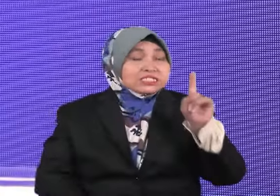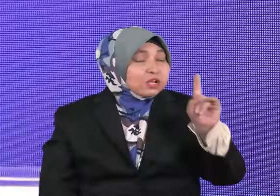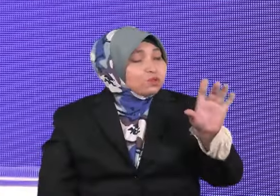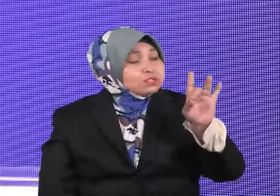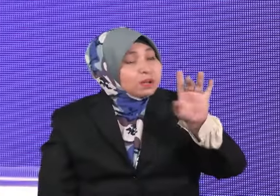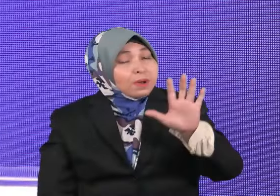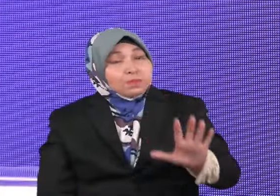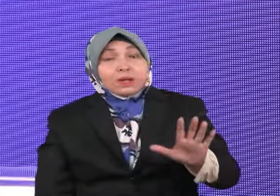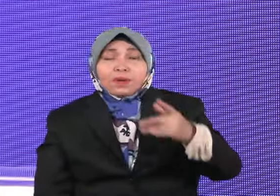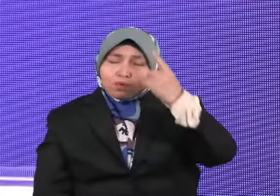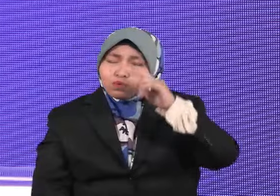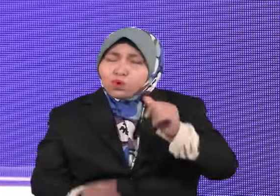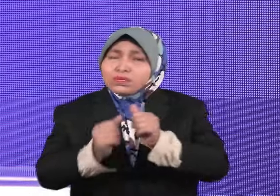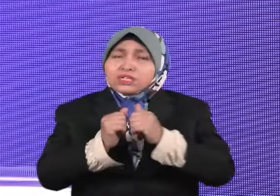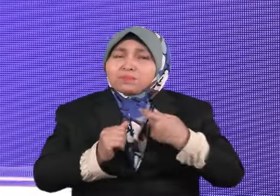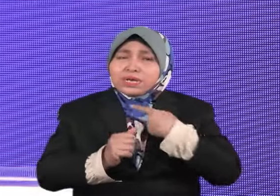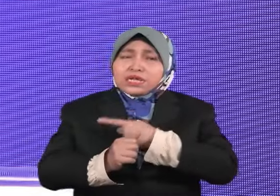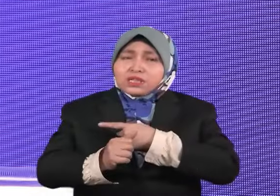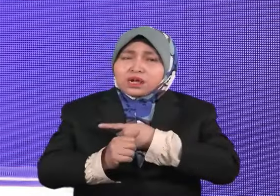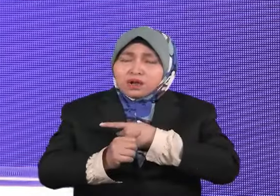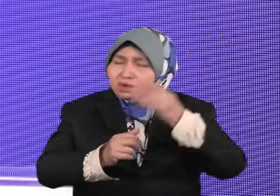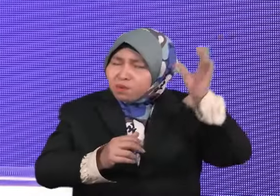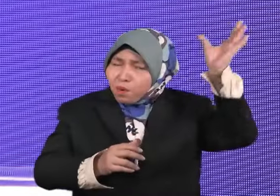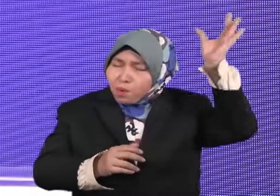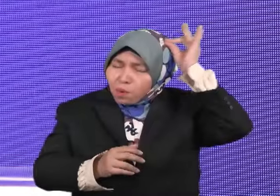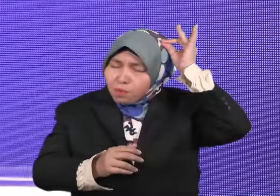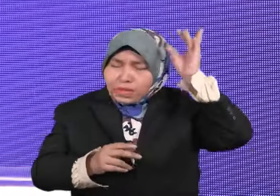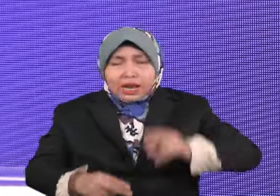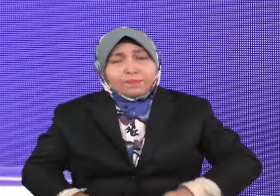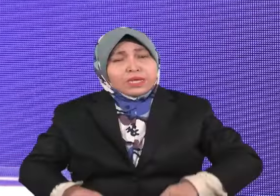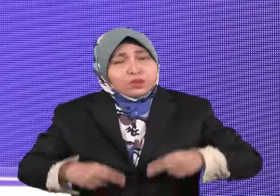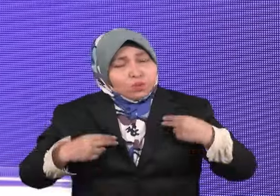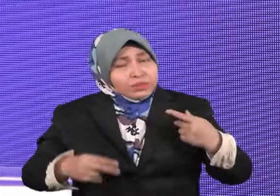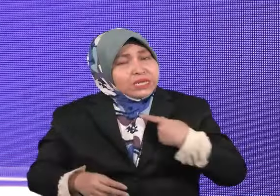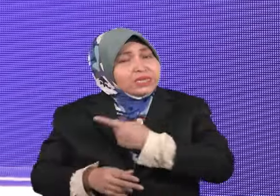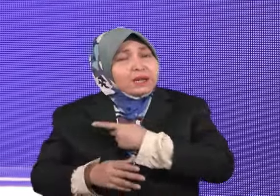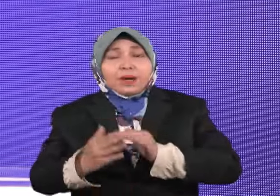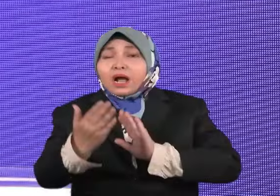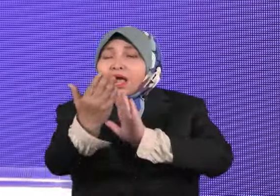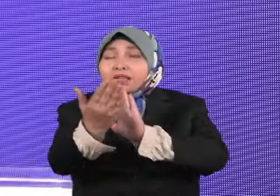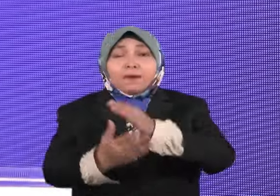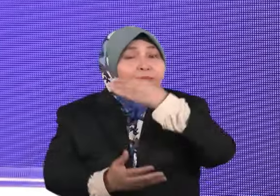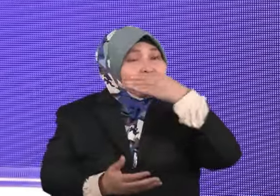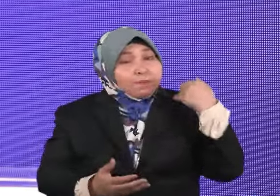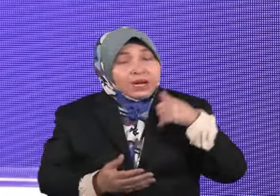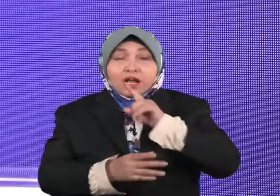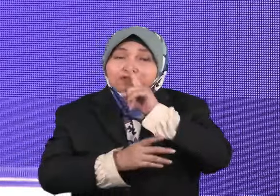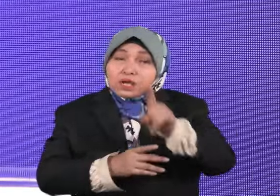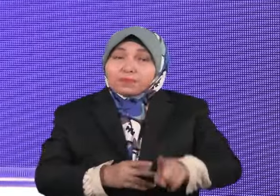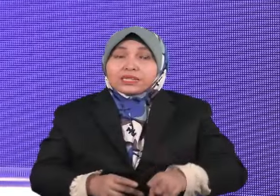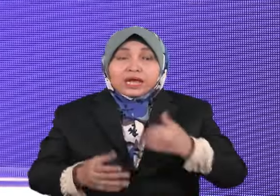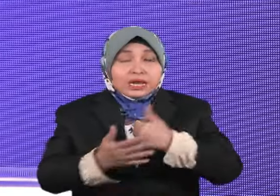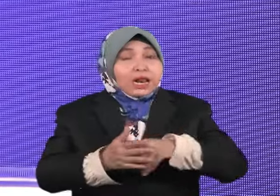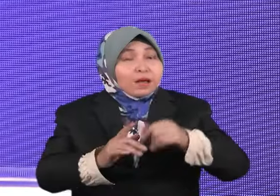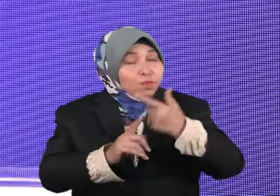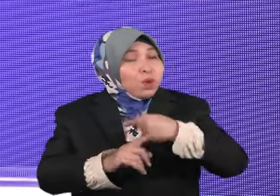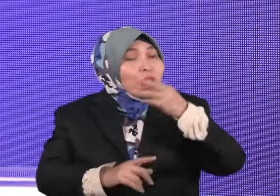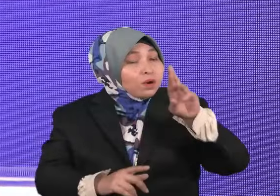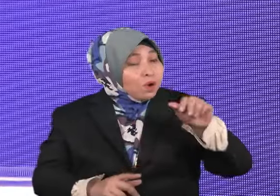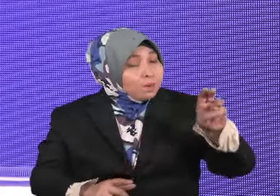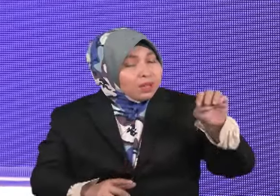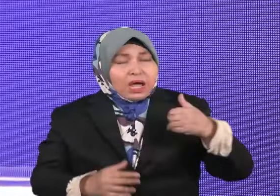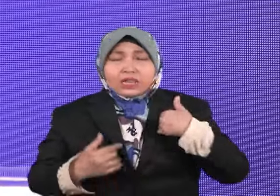ini untuk sama-sama kita pasakkan dalam kehidupan kita, terutama bila kita menghadapi Ramadan. Pastikan dalam bulan Ramadan ada